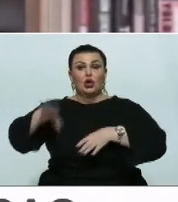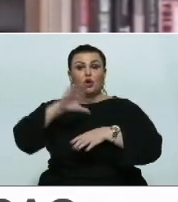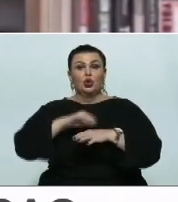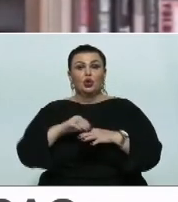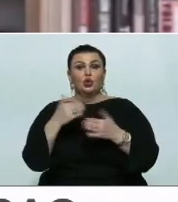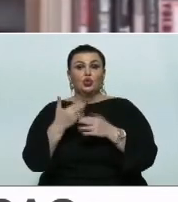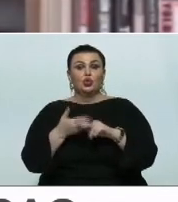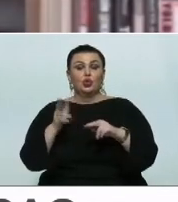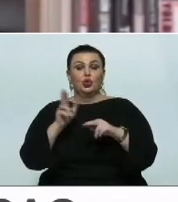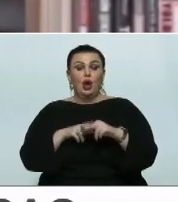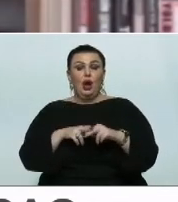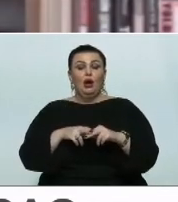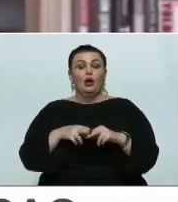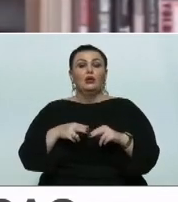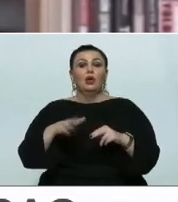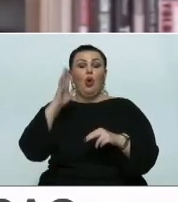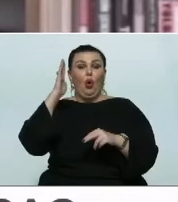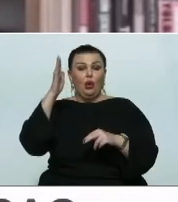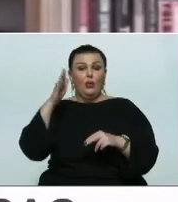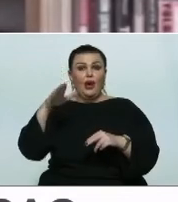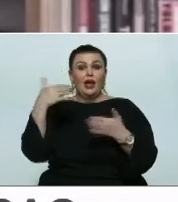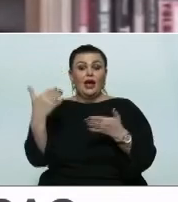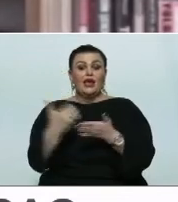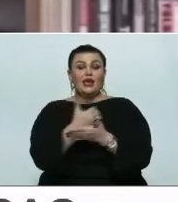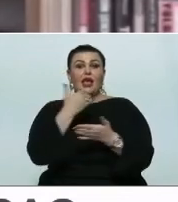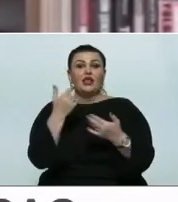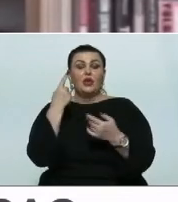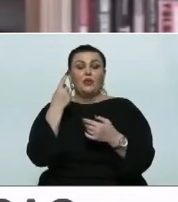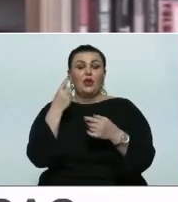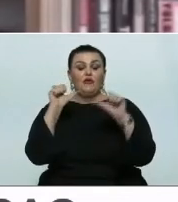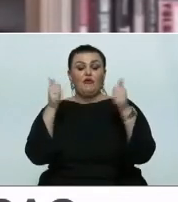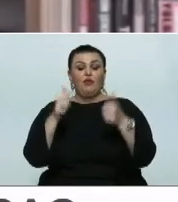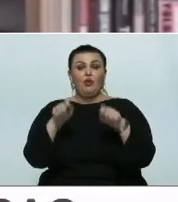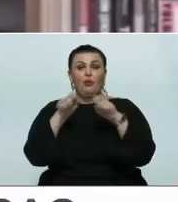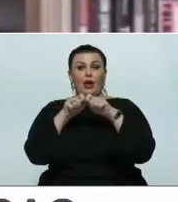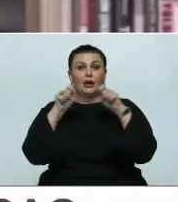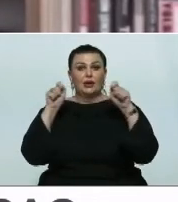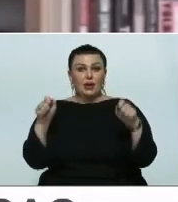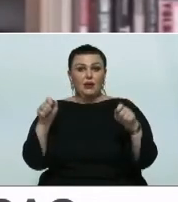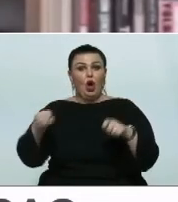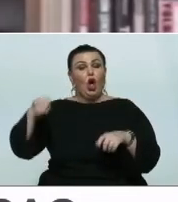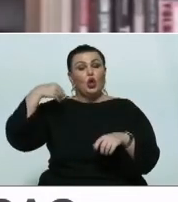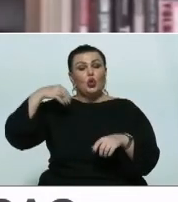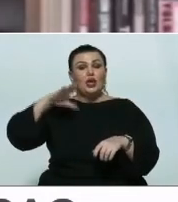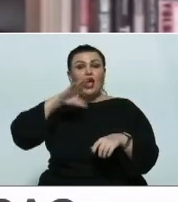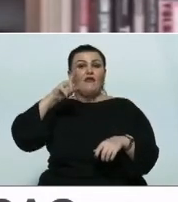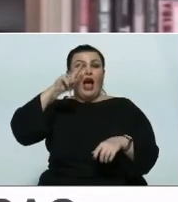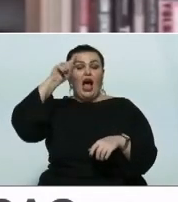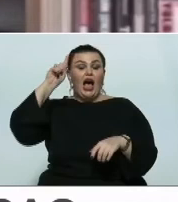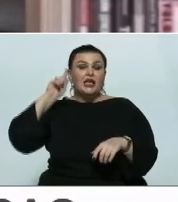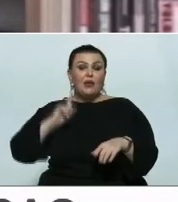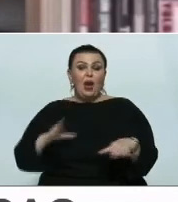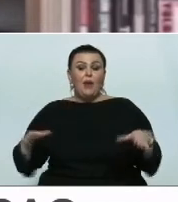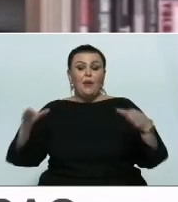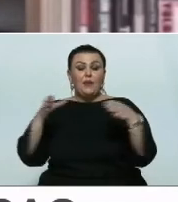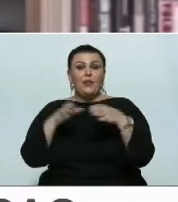dünya düzenine geçişte de yeni bir eksen yaratılmıştı. İşte bu eksende de Türkiye ve Azerbaycan